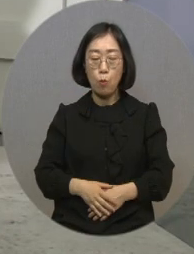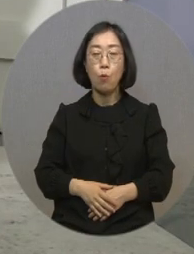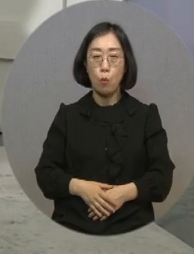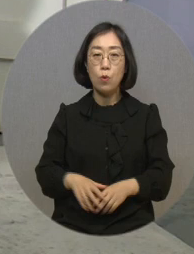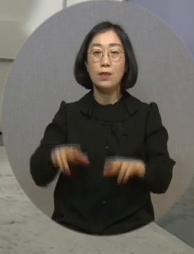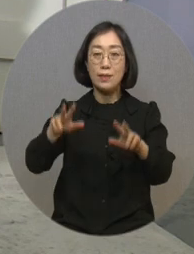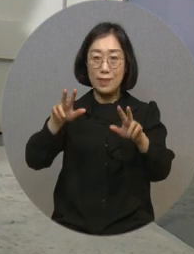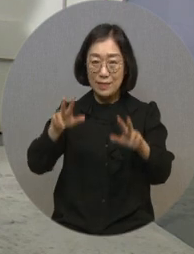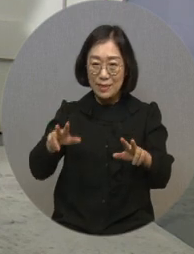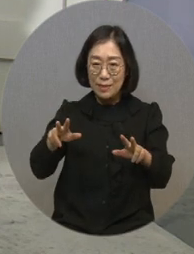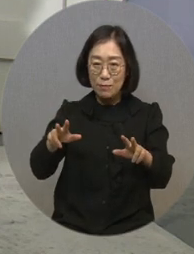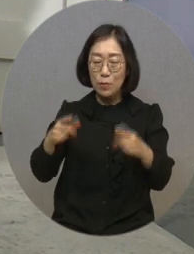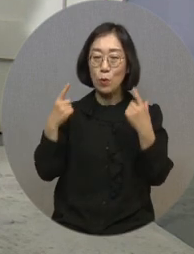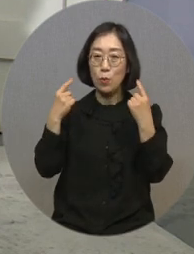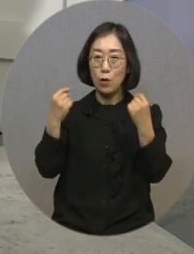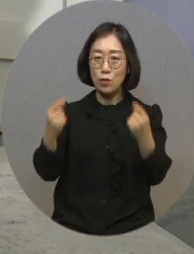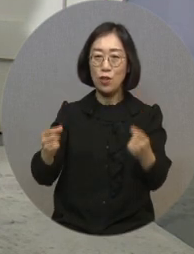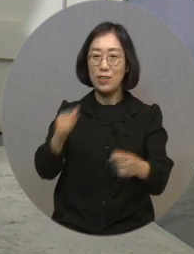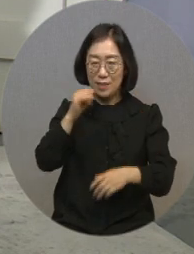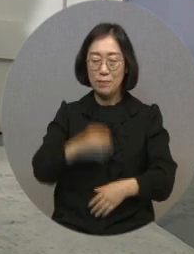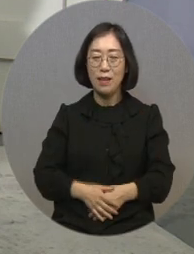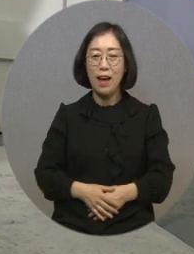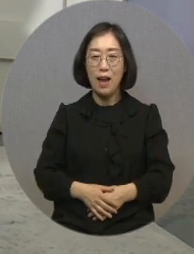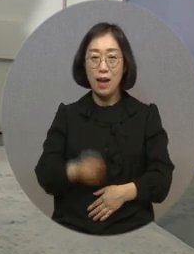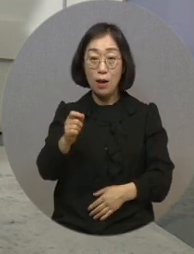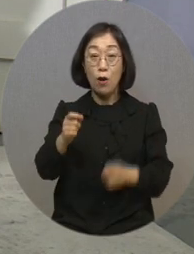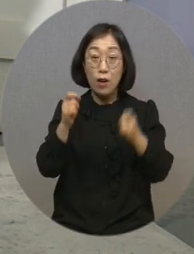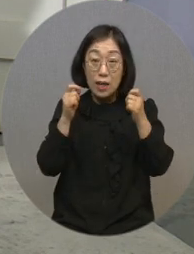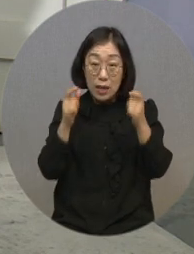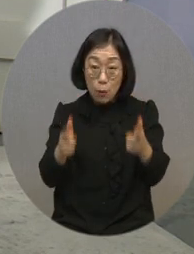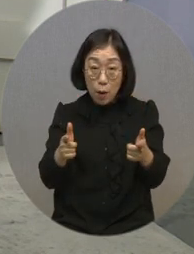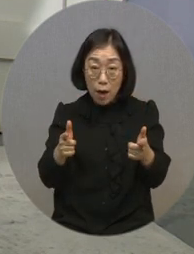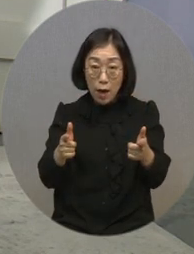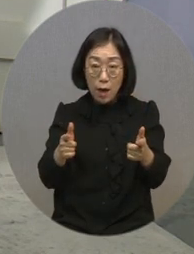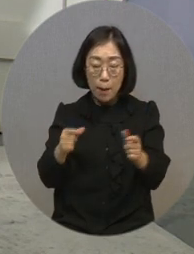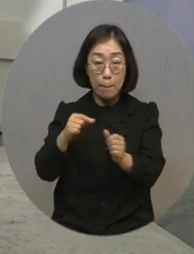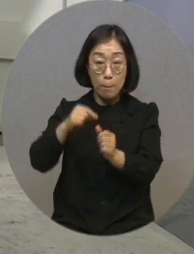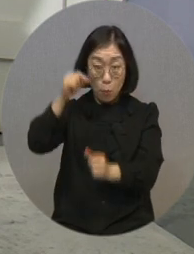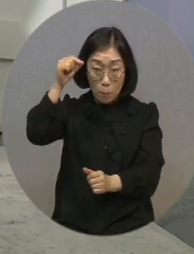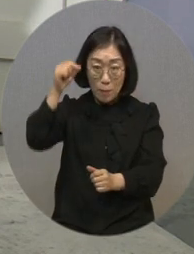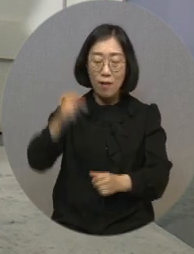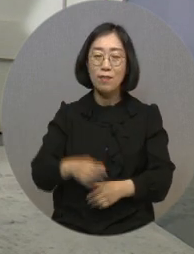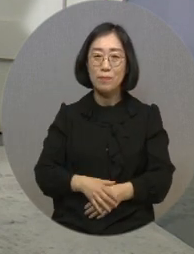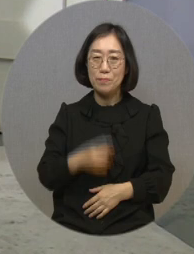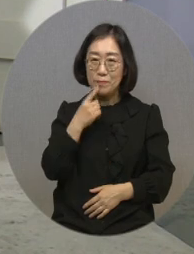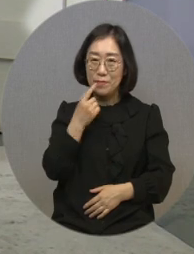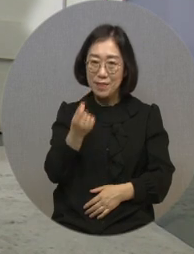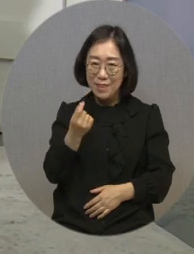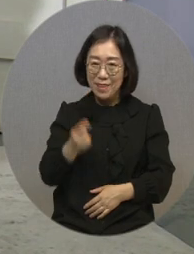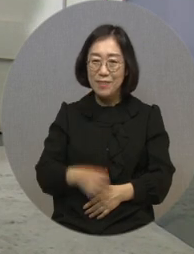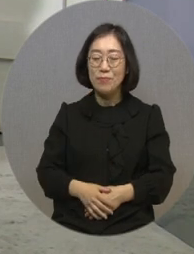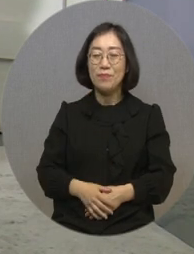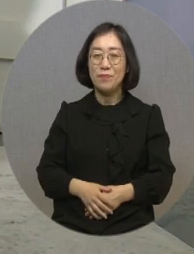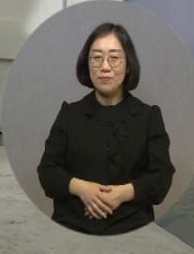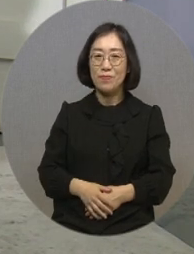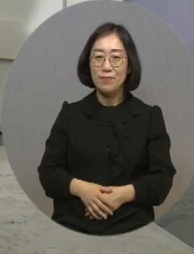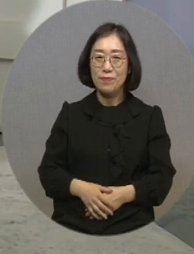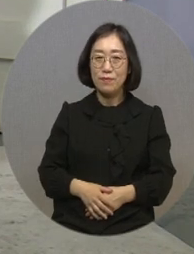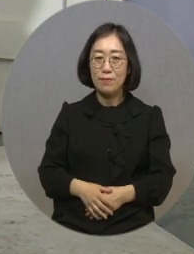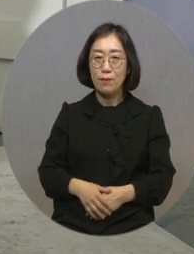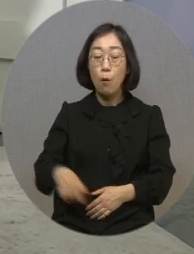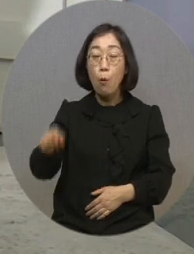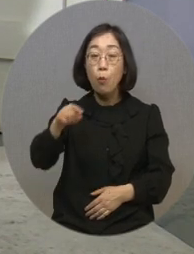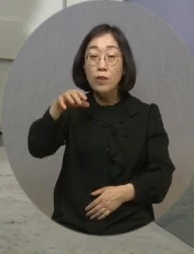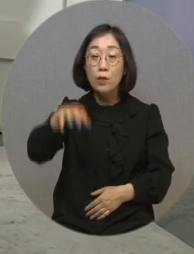지금도 지금 열려 있습니다. 그러니까 이제 그런 기회에 발탁이 된 거구만. 좋게 봐주신 거죠. 그래,